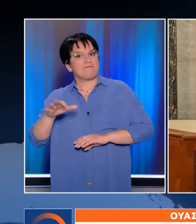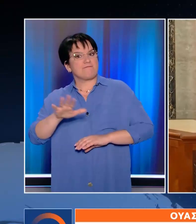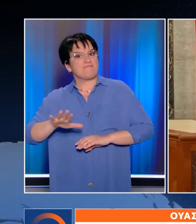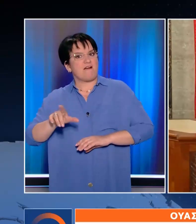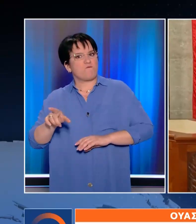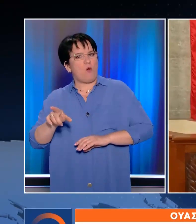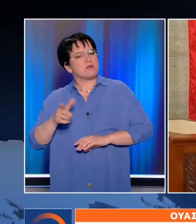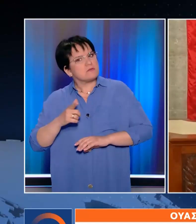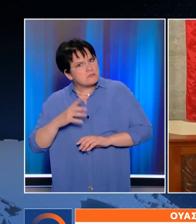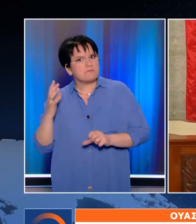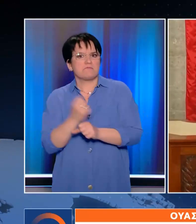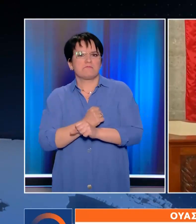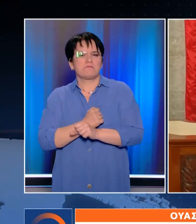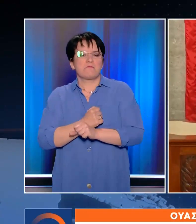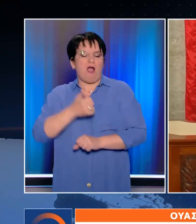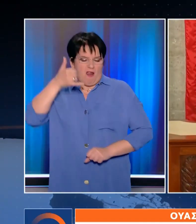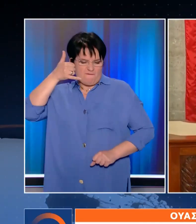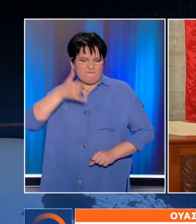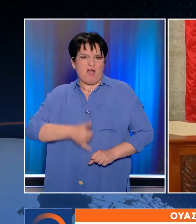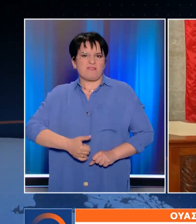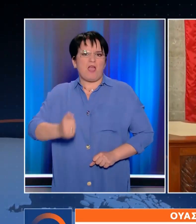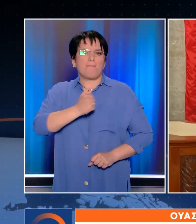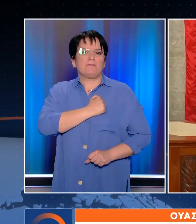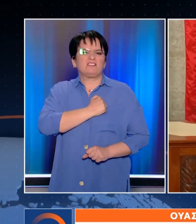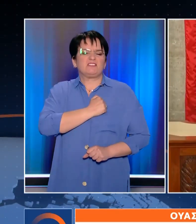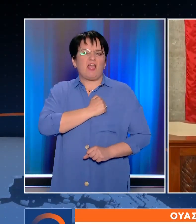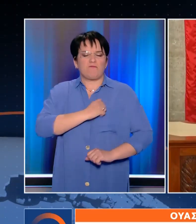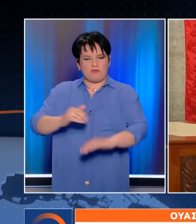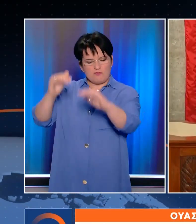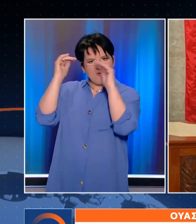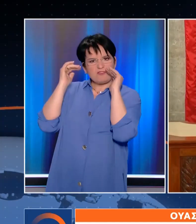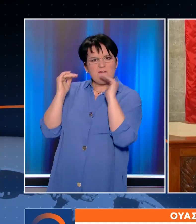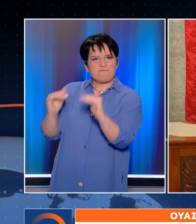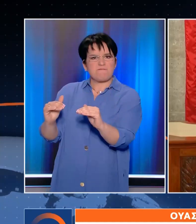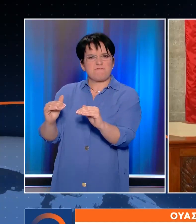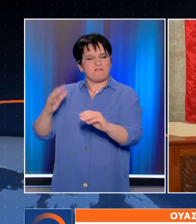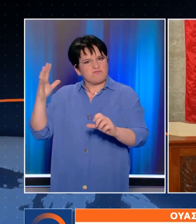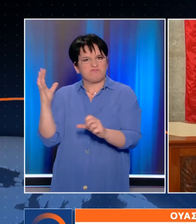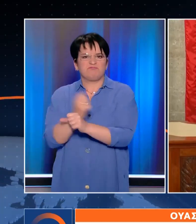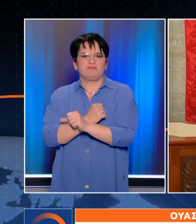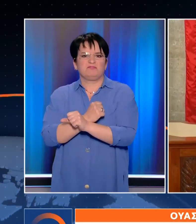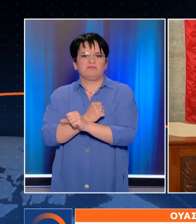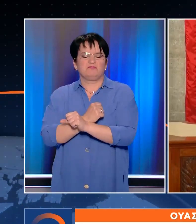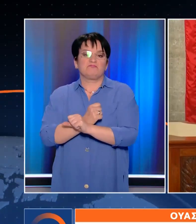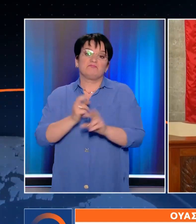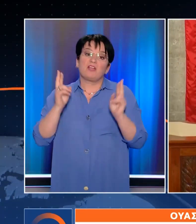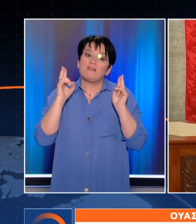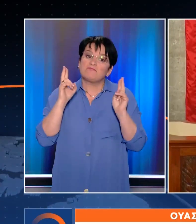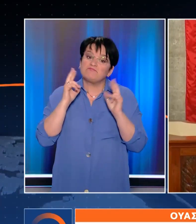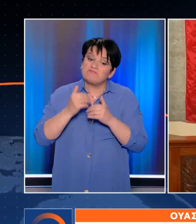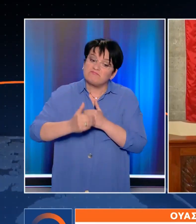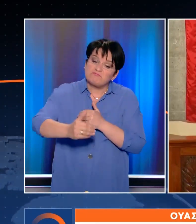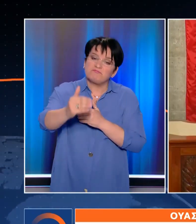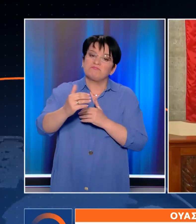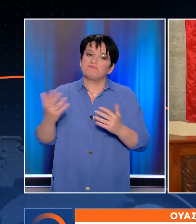όπλα, αλλά απλά στην βαθιά πεποίθηση ότι θα παραμείνει όρθιος, προσευχόμενος ότι θα προσέλθουν